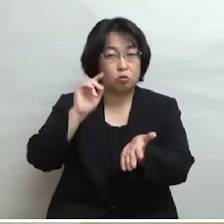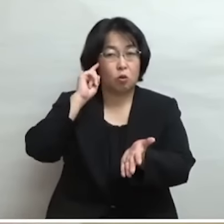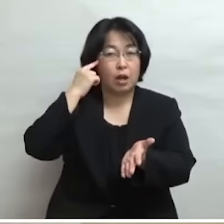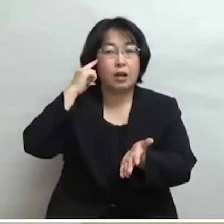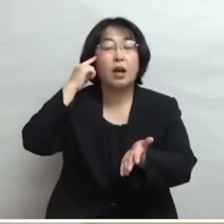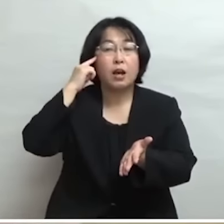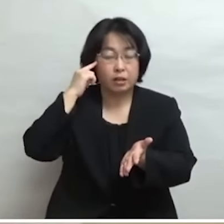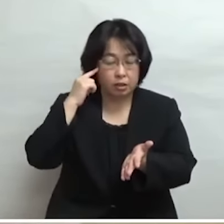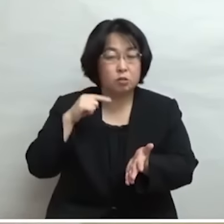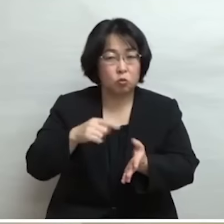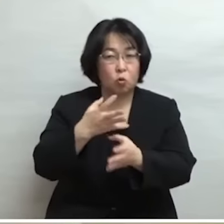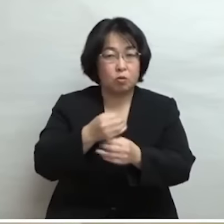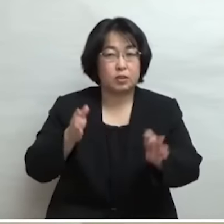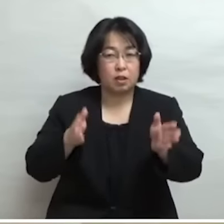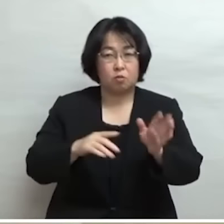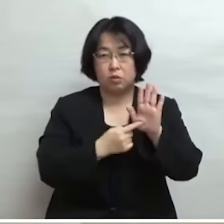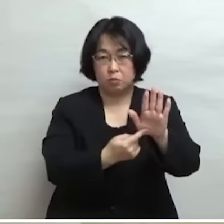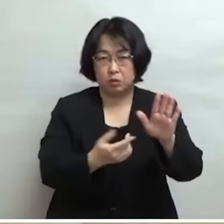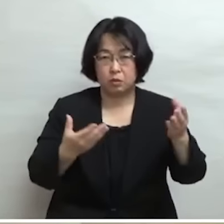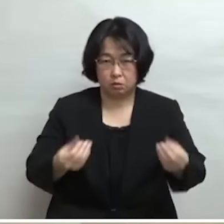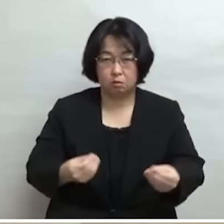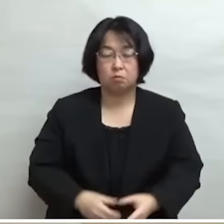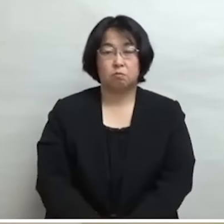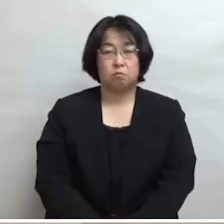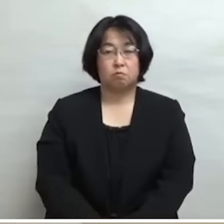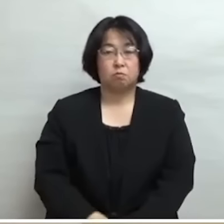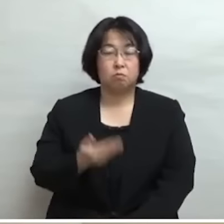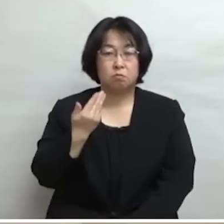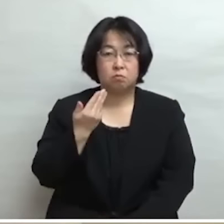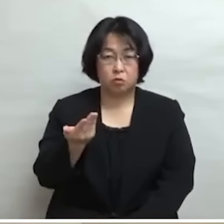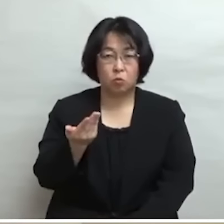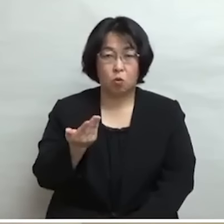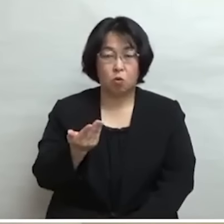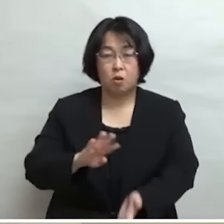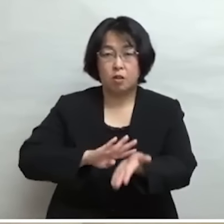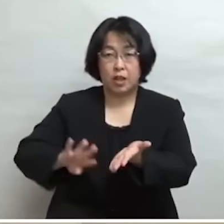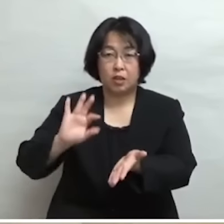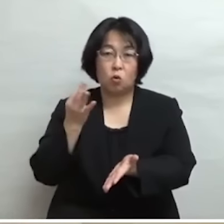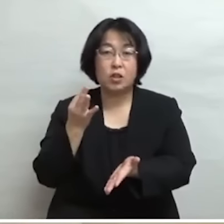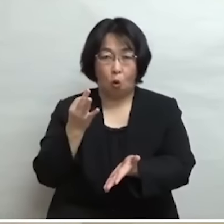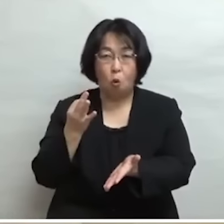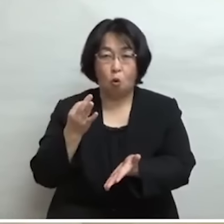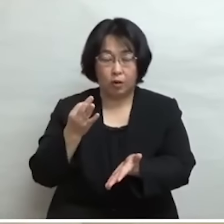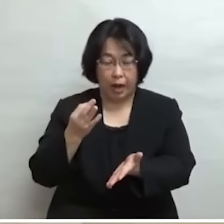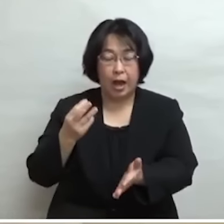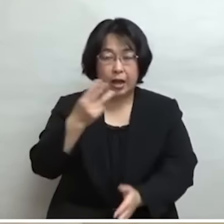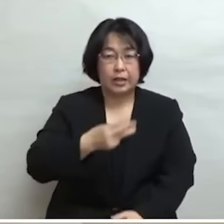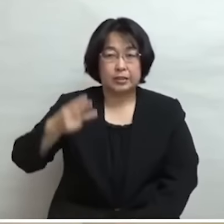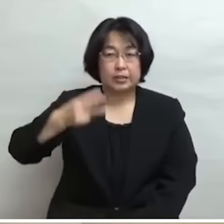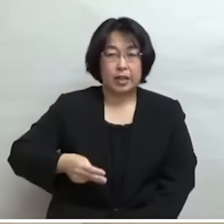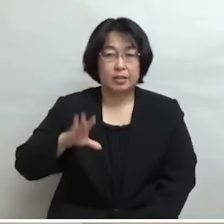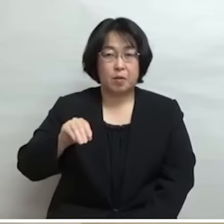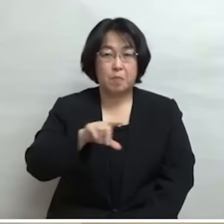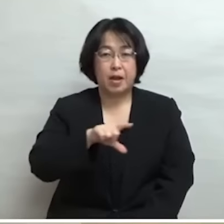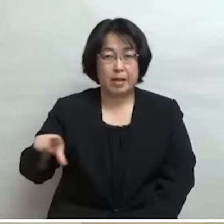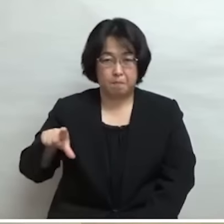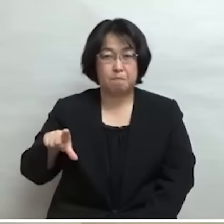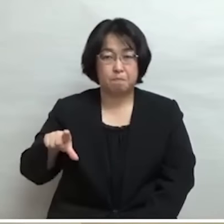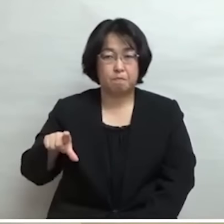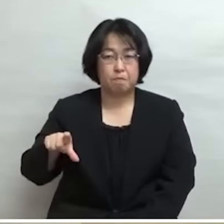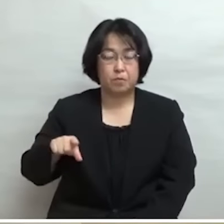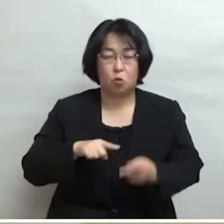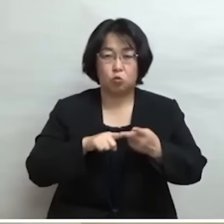高齢の期間ということで定めさせていただいています。 あと撤去費用が3000万円と通知に書かれてありましたけれ